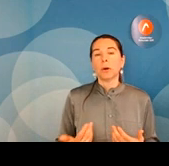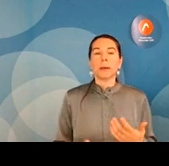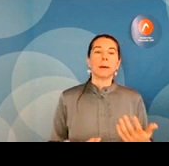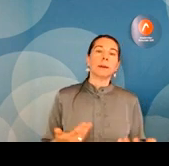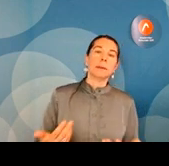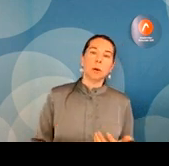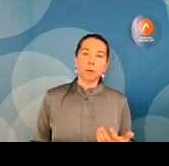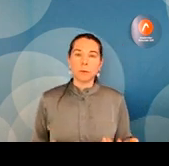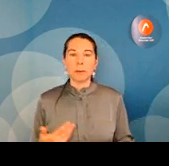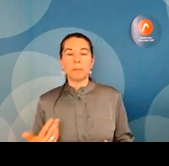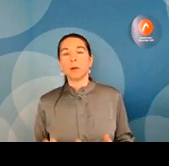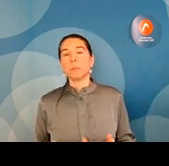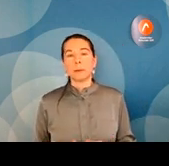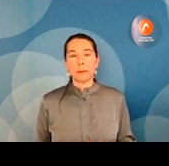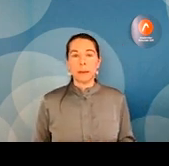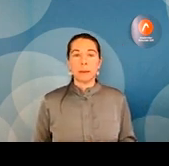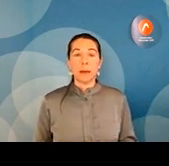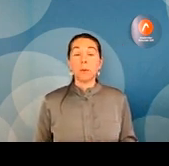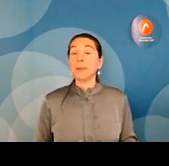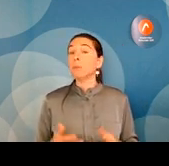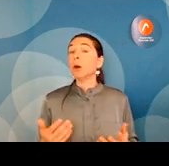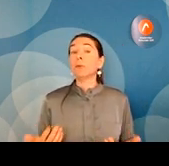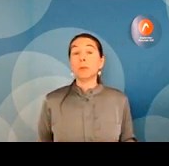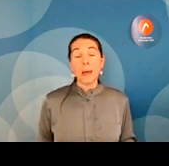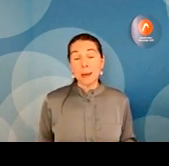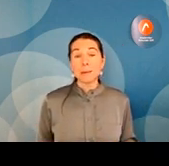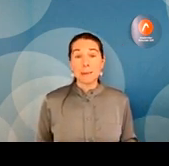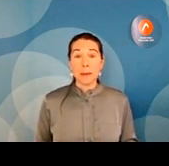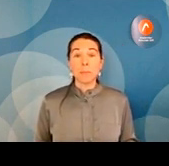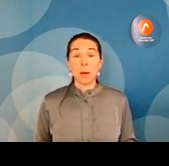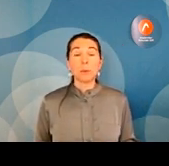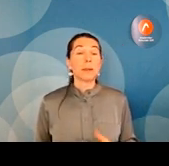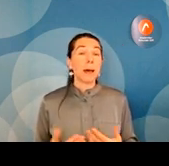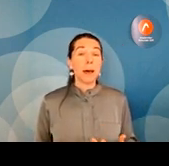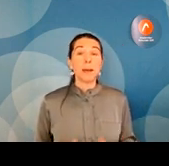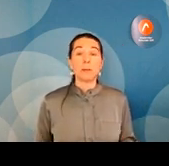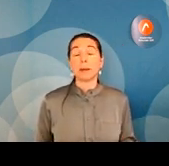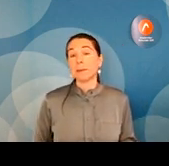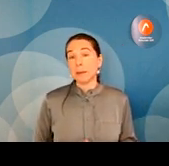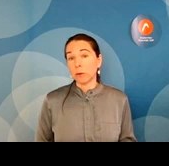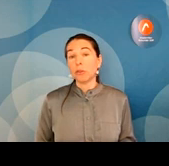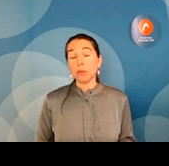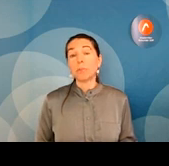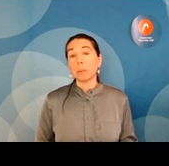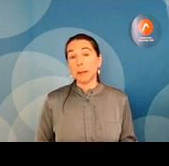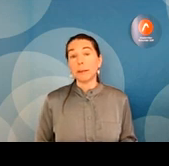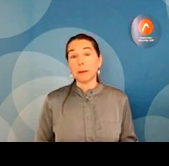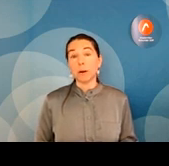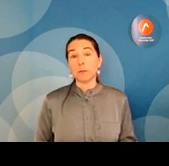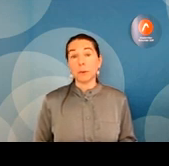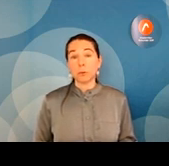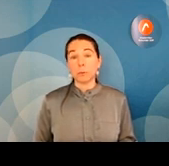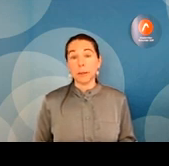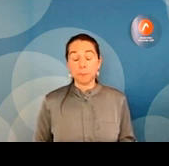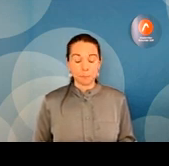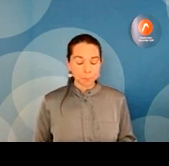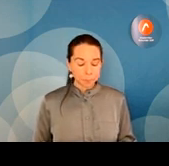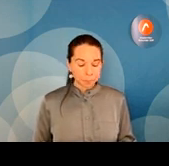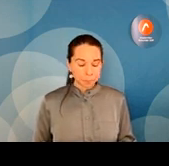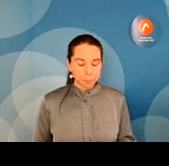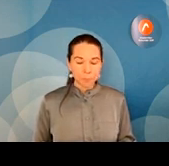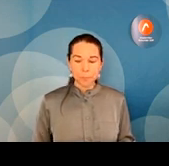snabb. Och kanske lite långsammare att man ska tänka. Och det behöver ju inte alls stämma utan det här är verkligen stereotypa bilder av